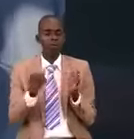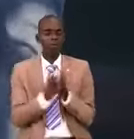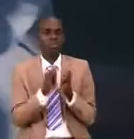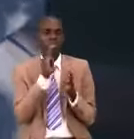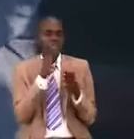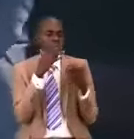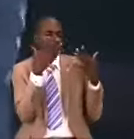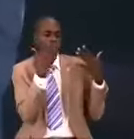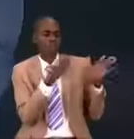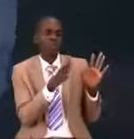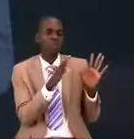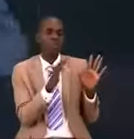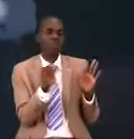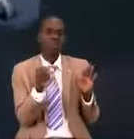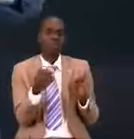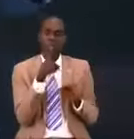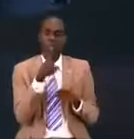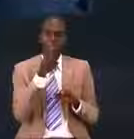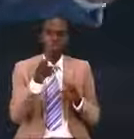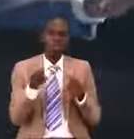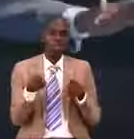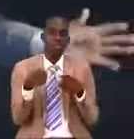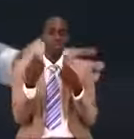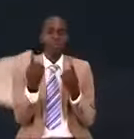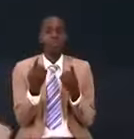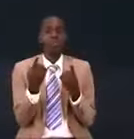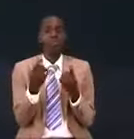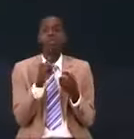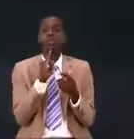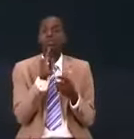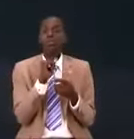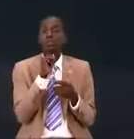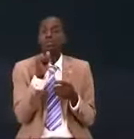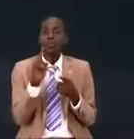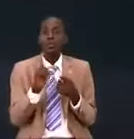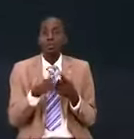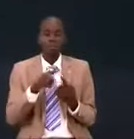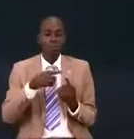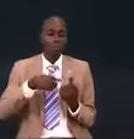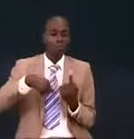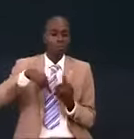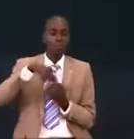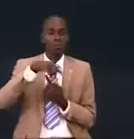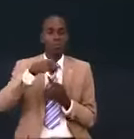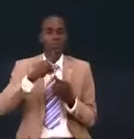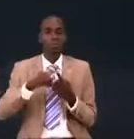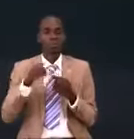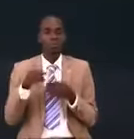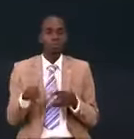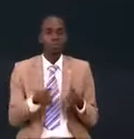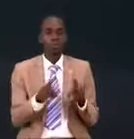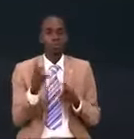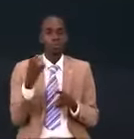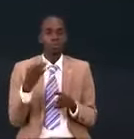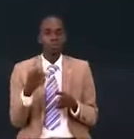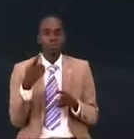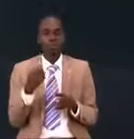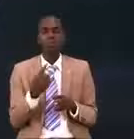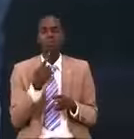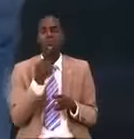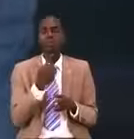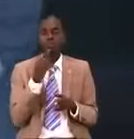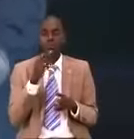pas détourner de la voie du Seigneur pas tout tu iras dans les périmètres de la possession